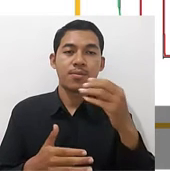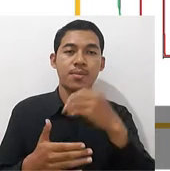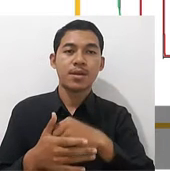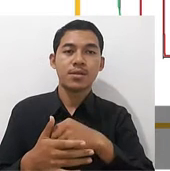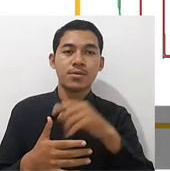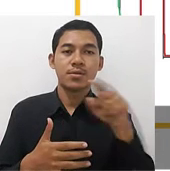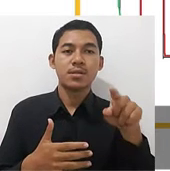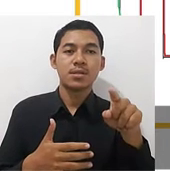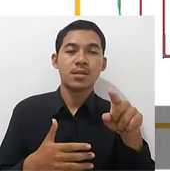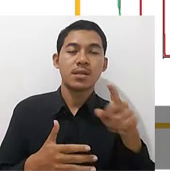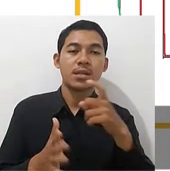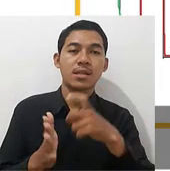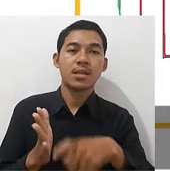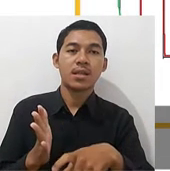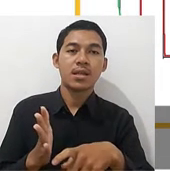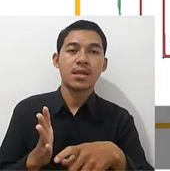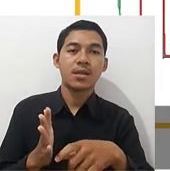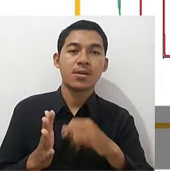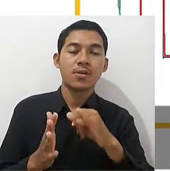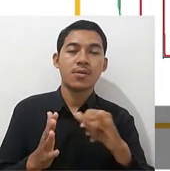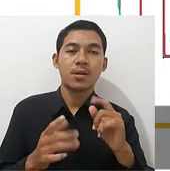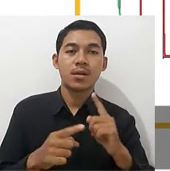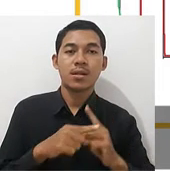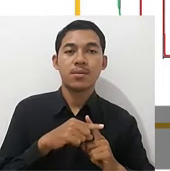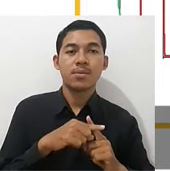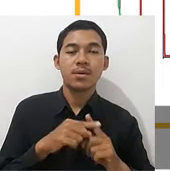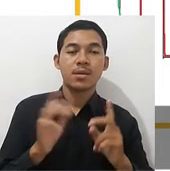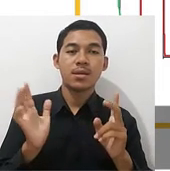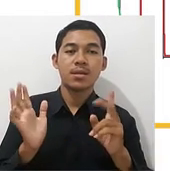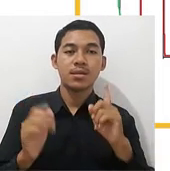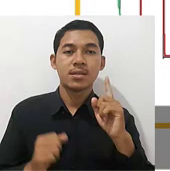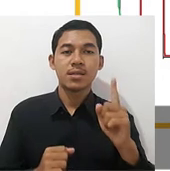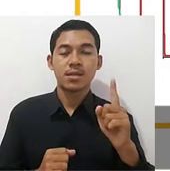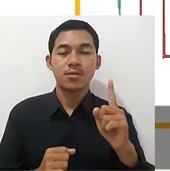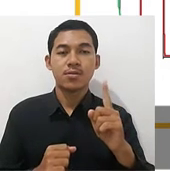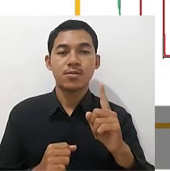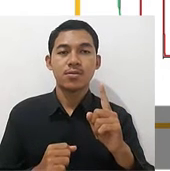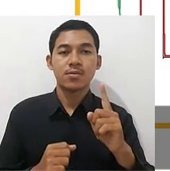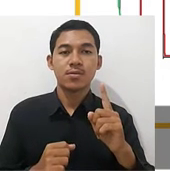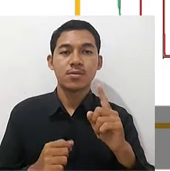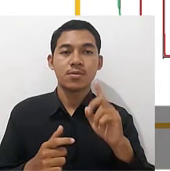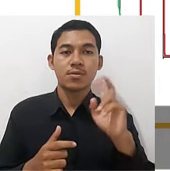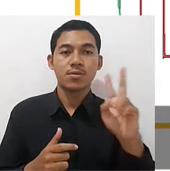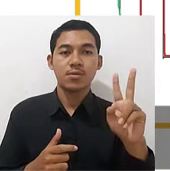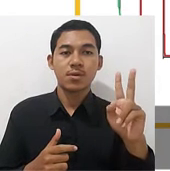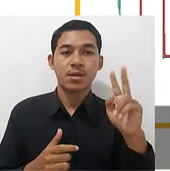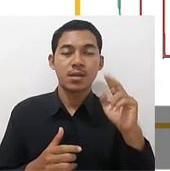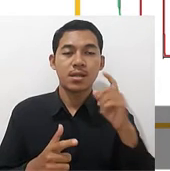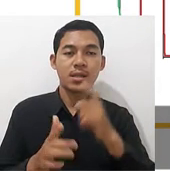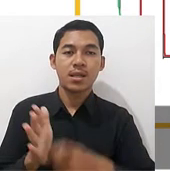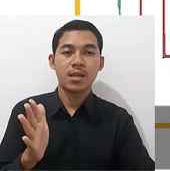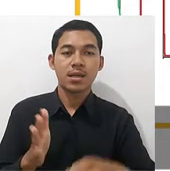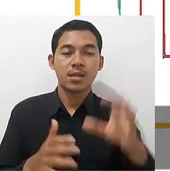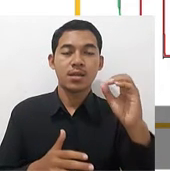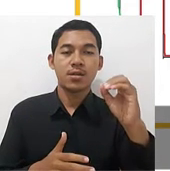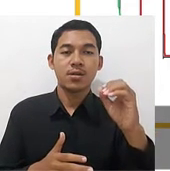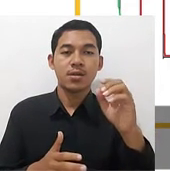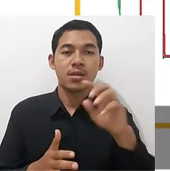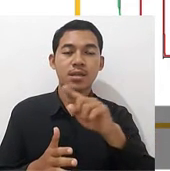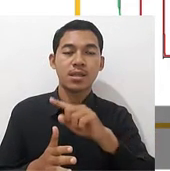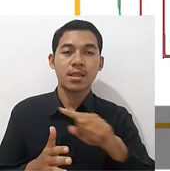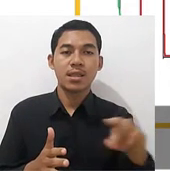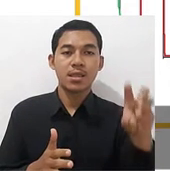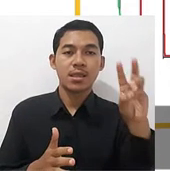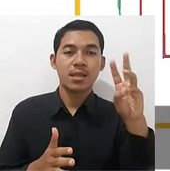masuk sini, berarti kan nilainya kurang di line pertama nih 1, kemudian yang kedua nilainya 0, garis yang